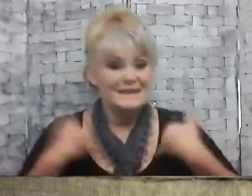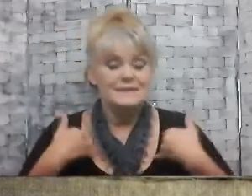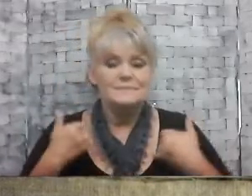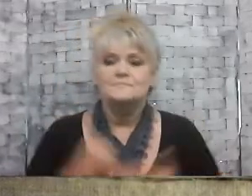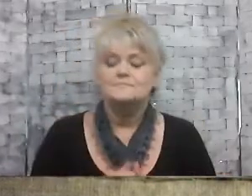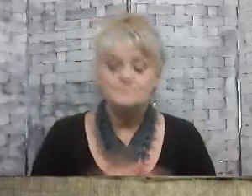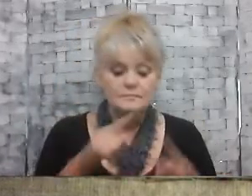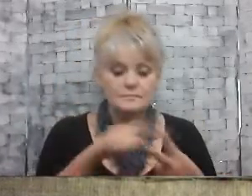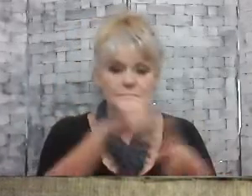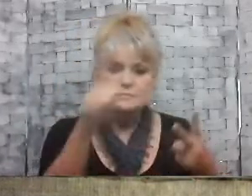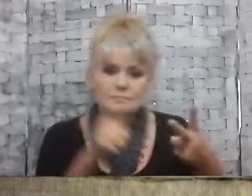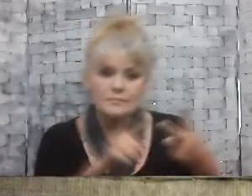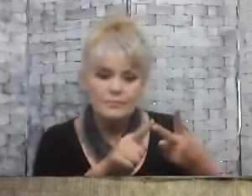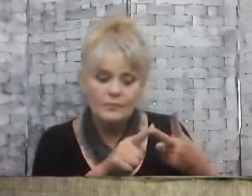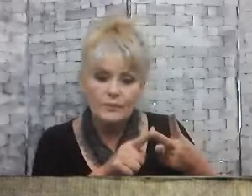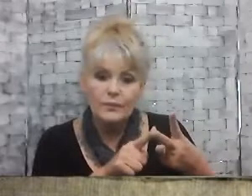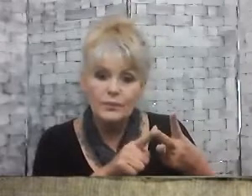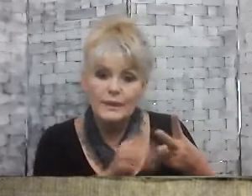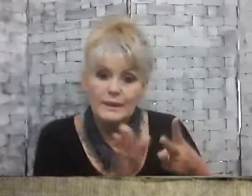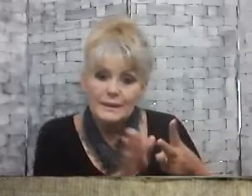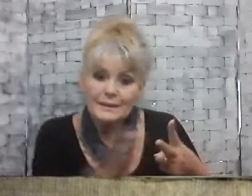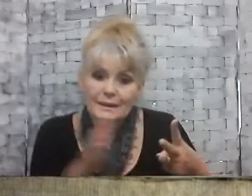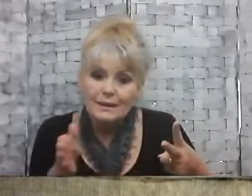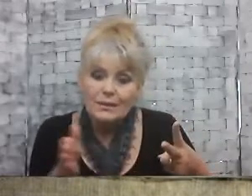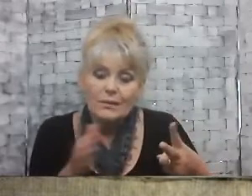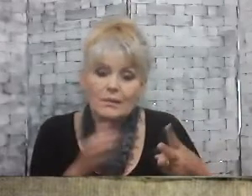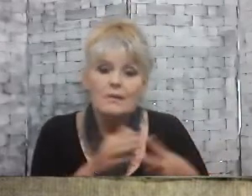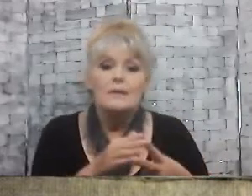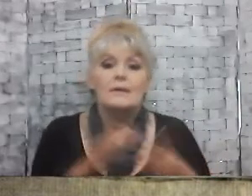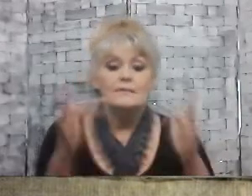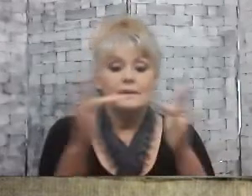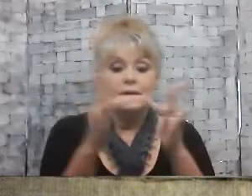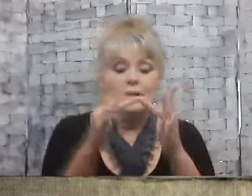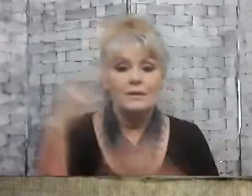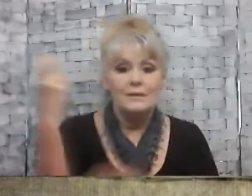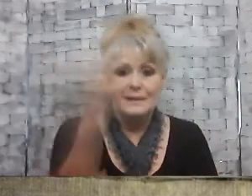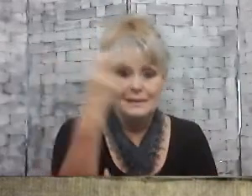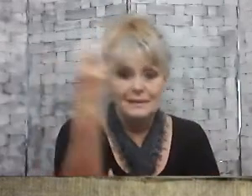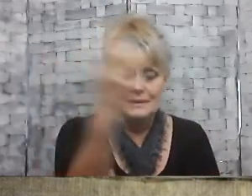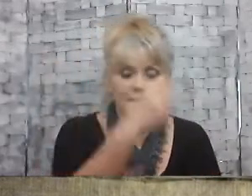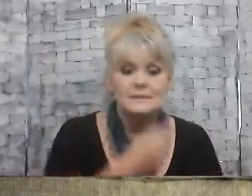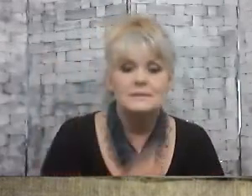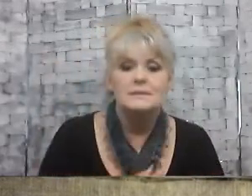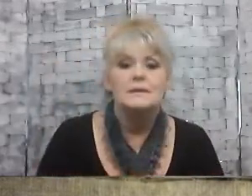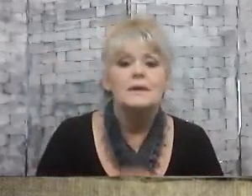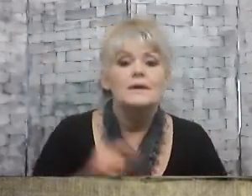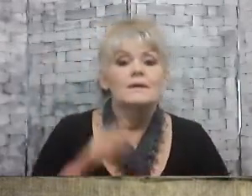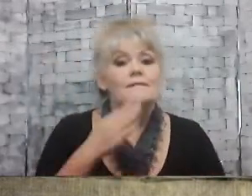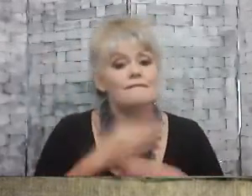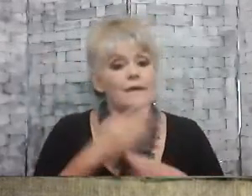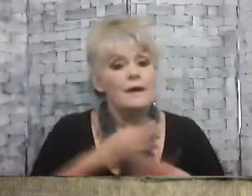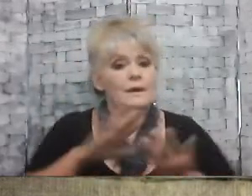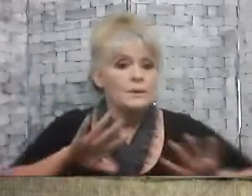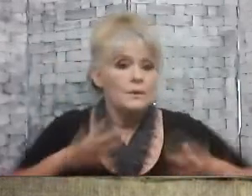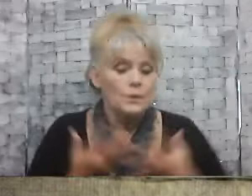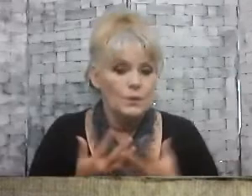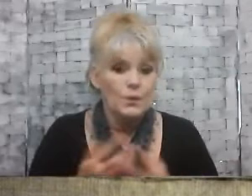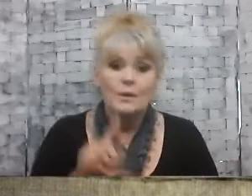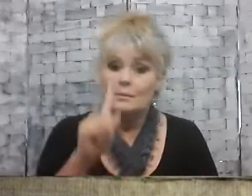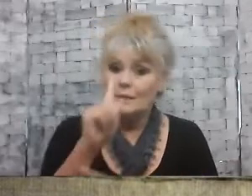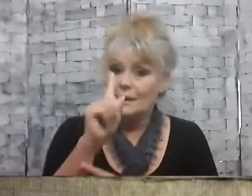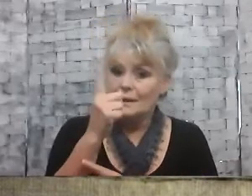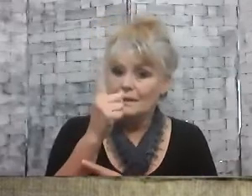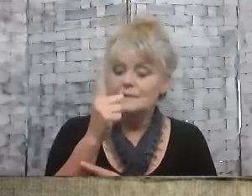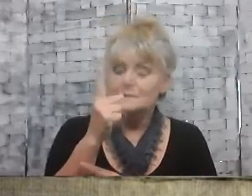tweede deel van ons aanlynreis is waar ons in die story inklim, en vra hoe werk die story. Nou, voor ons dit doen, wil ek jou eers